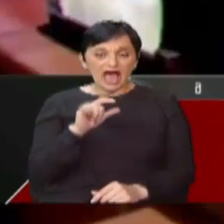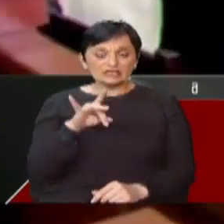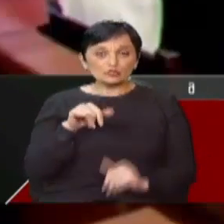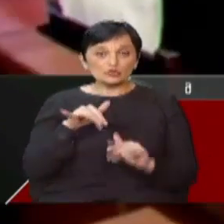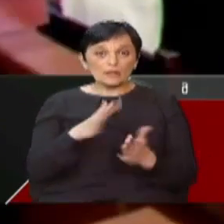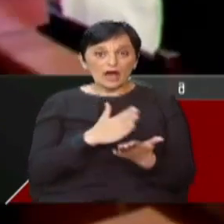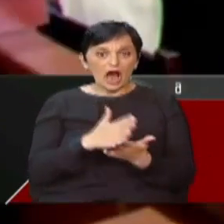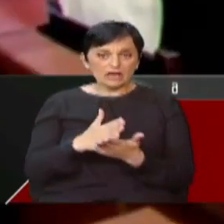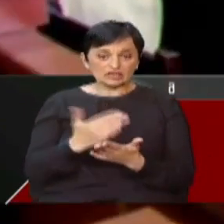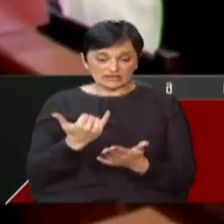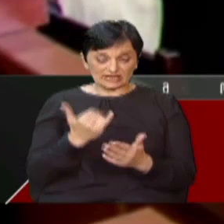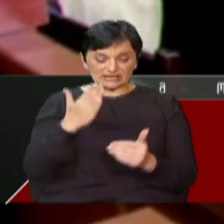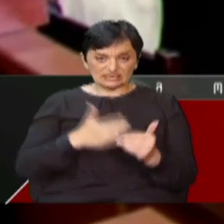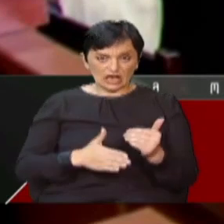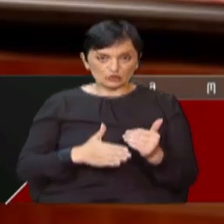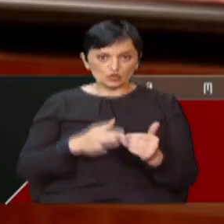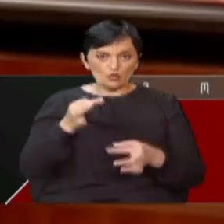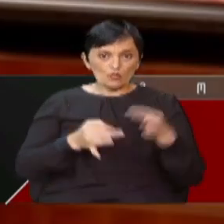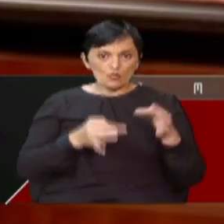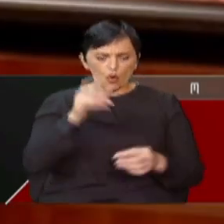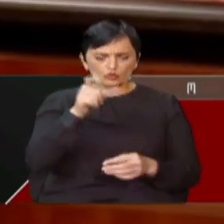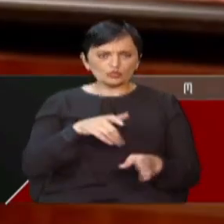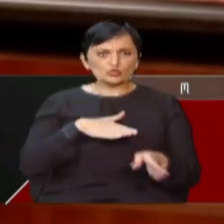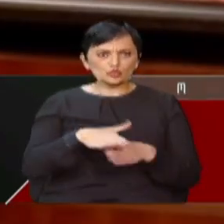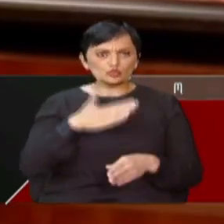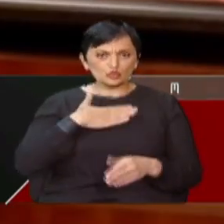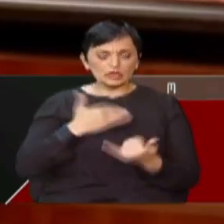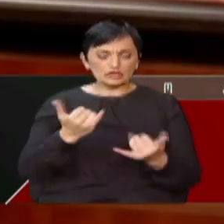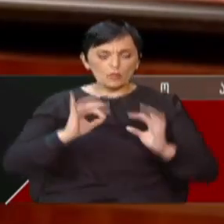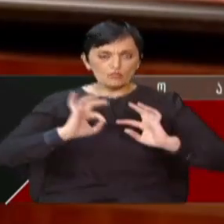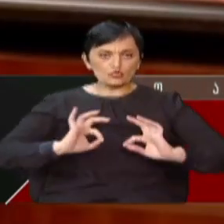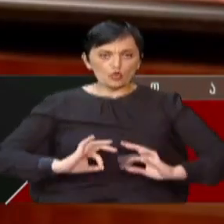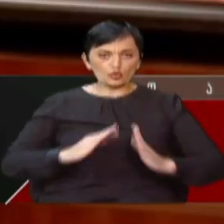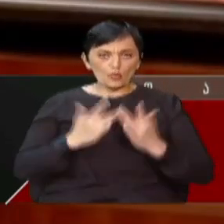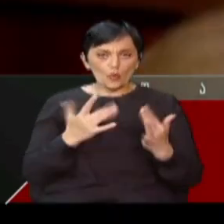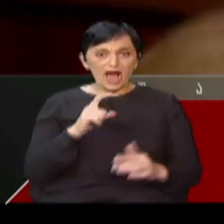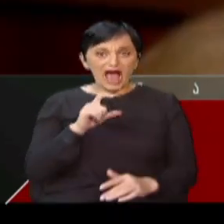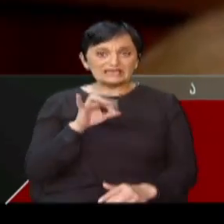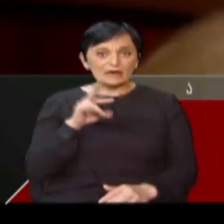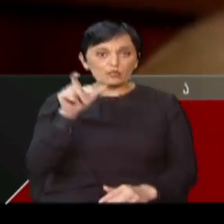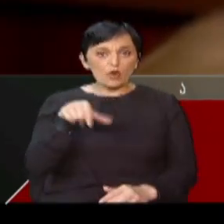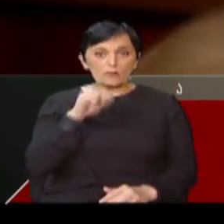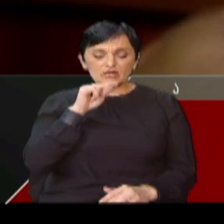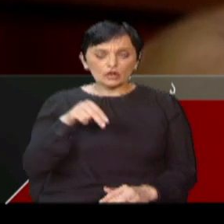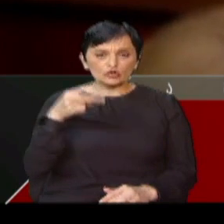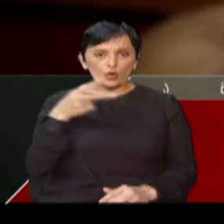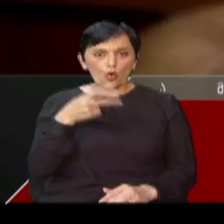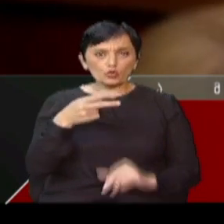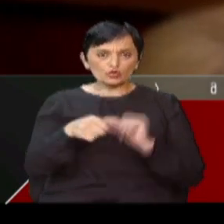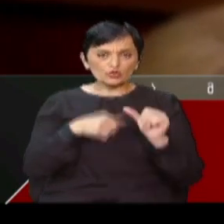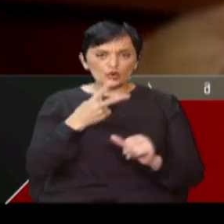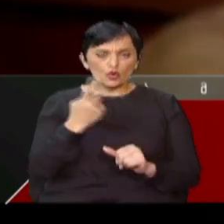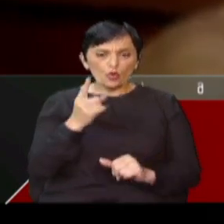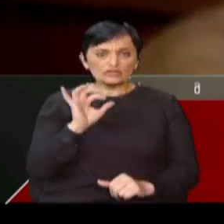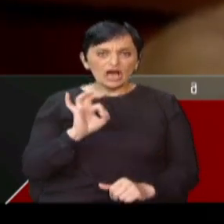საქმის არსებითი განხილვა დღეს დასრულდა. მოსამართლემ სრულად დააკმაყოფილა პროკურატურის მოთხოვნა. ბადრი ესებუას ბრალად ედება 2020 წლის